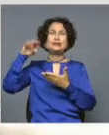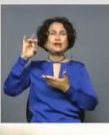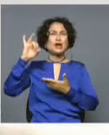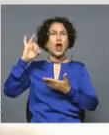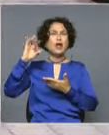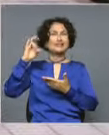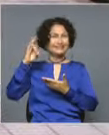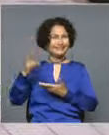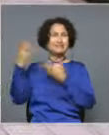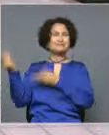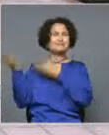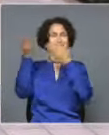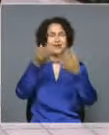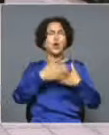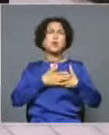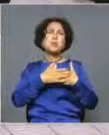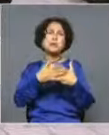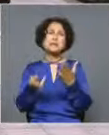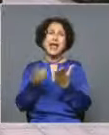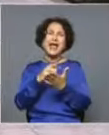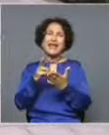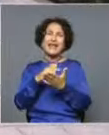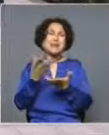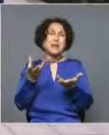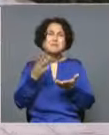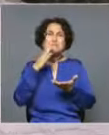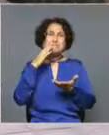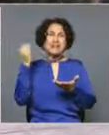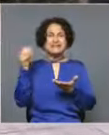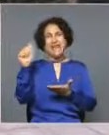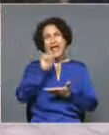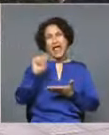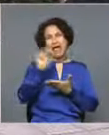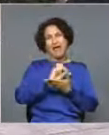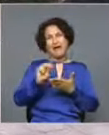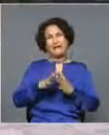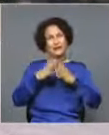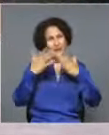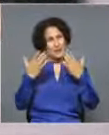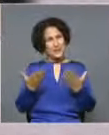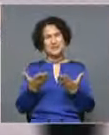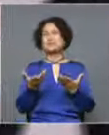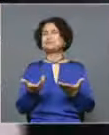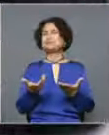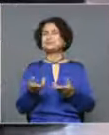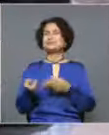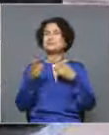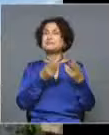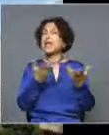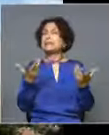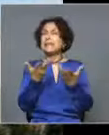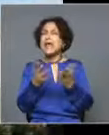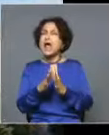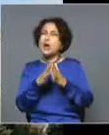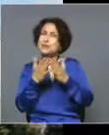книга. Една прекрасна книга на българска авторка, изпращаме на нашата редовна читателка Лилия Йончева. Така романът